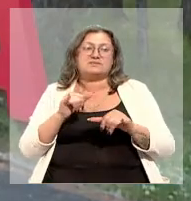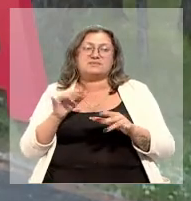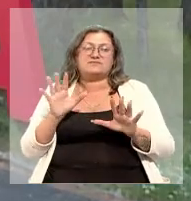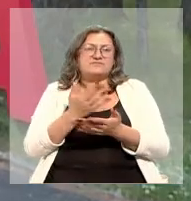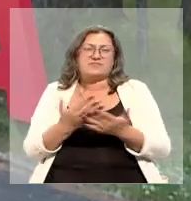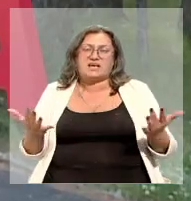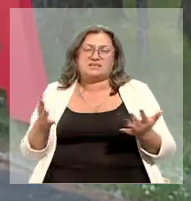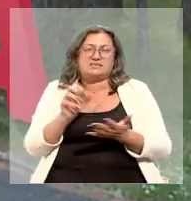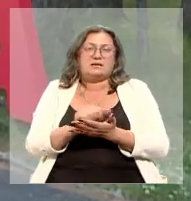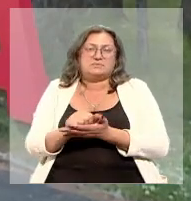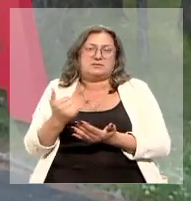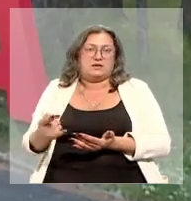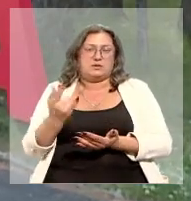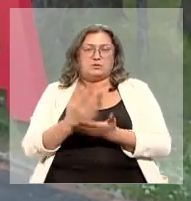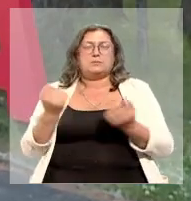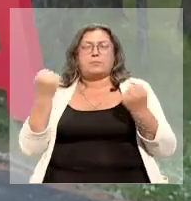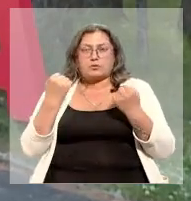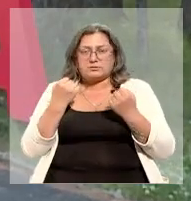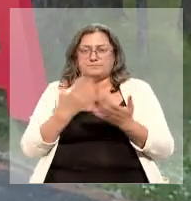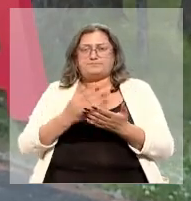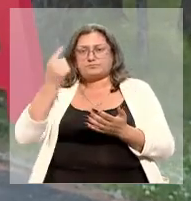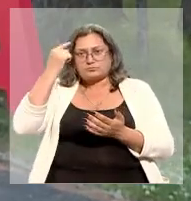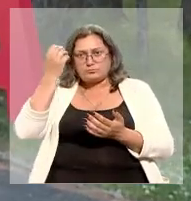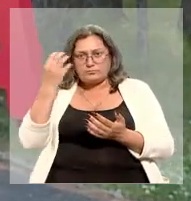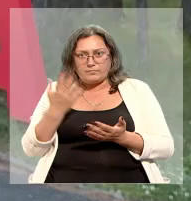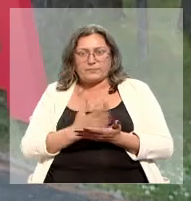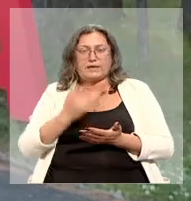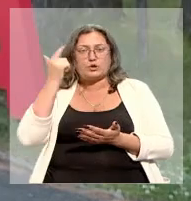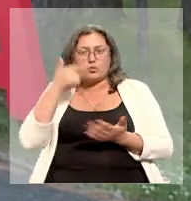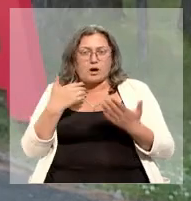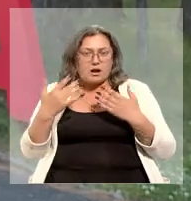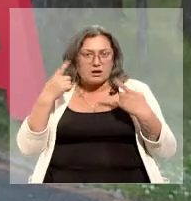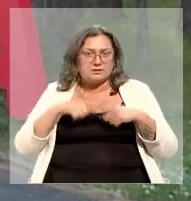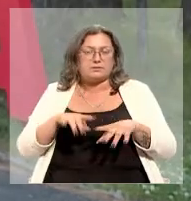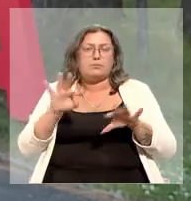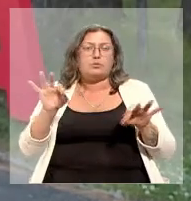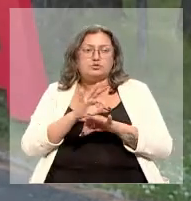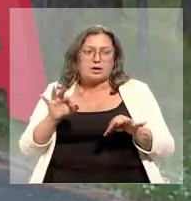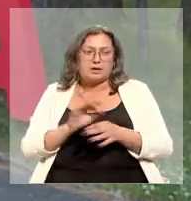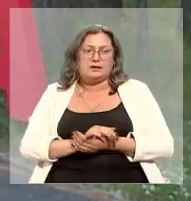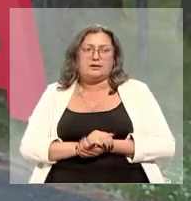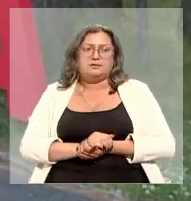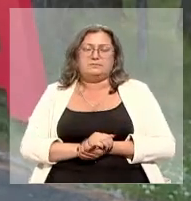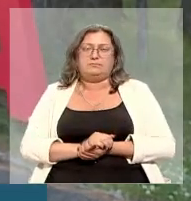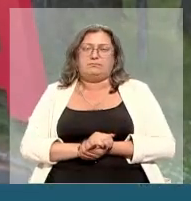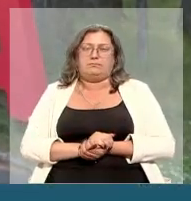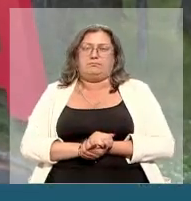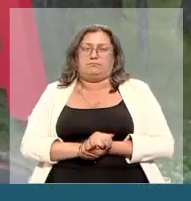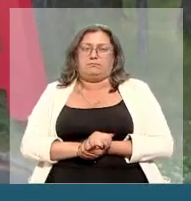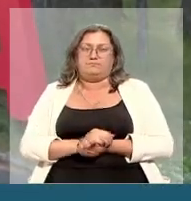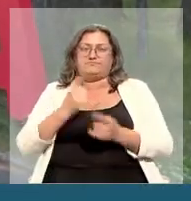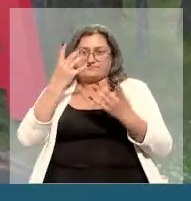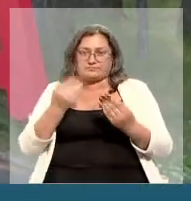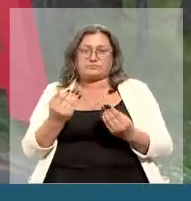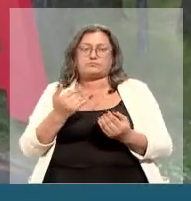сфер деятельности ребенка. И спортивная, и умственная, и интеллектуальная, и музыкальная. В день у нас